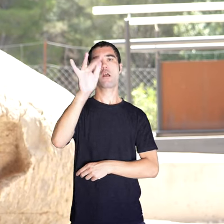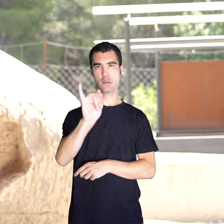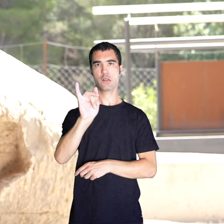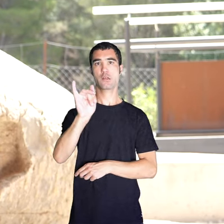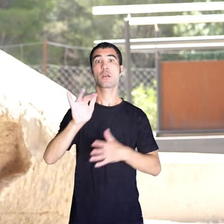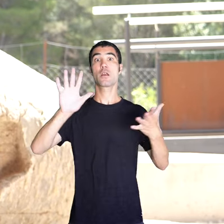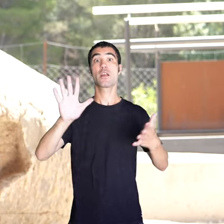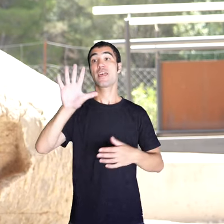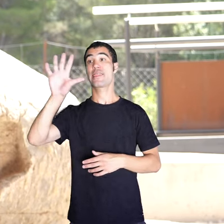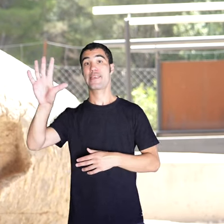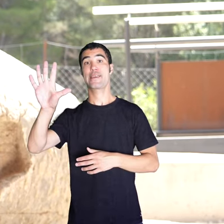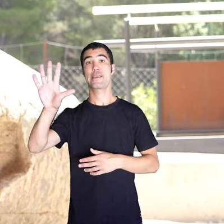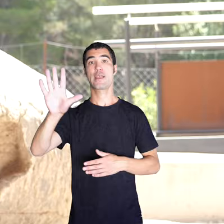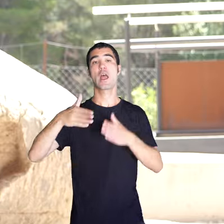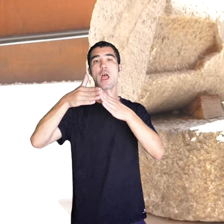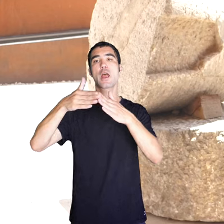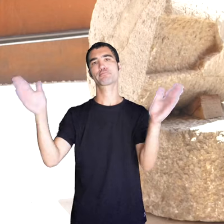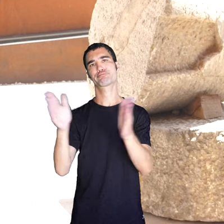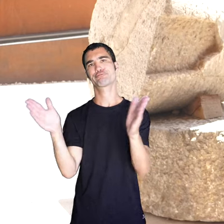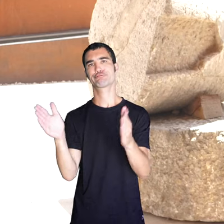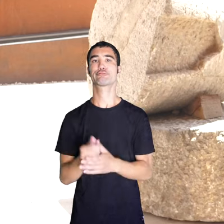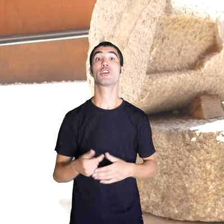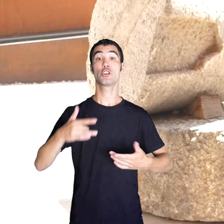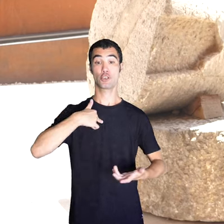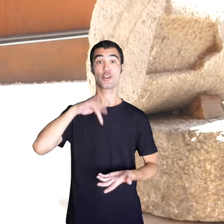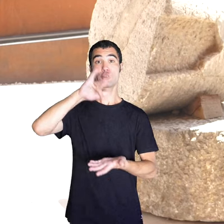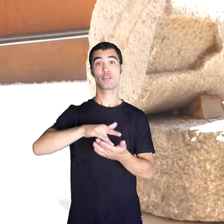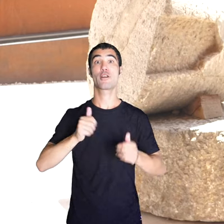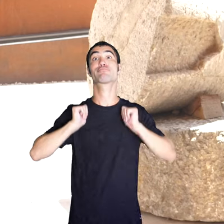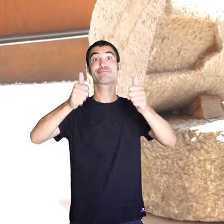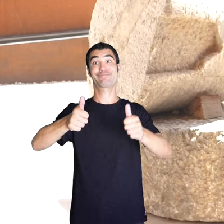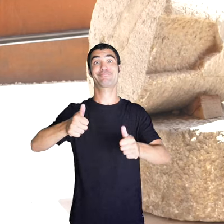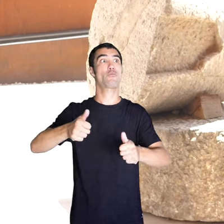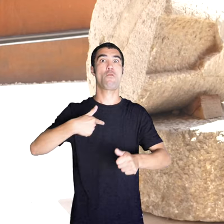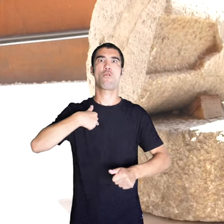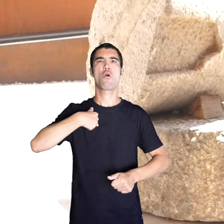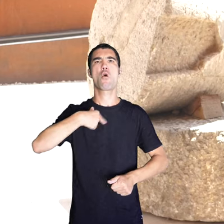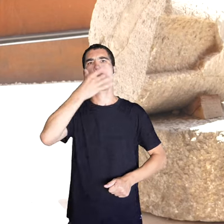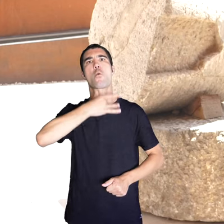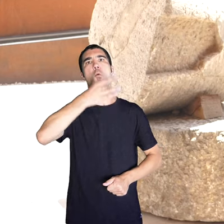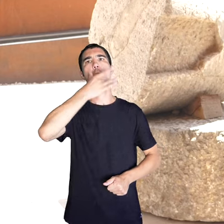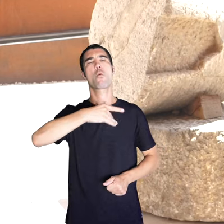i cinc d'art menors. Quan vaig començar, ja he conegut